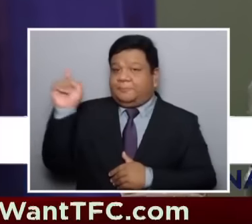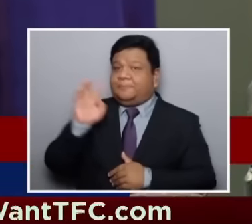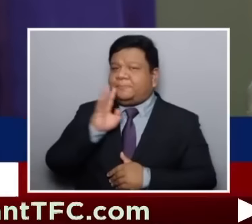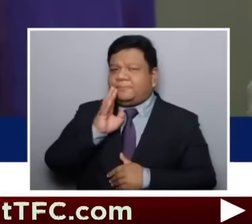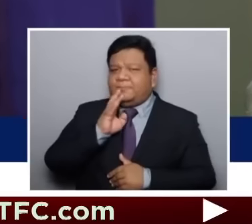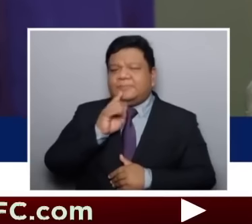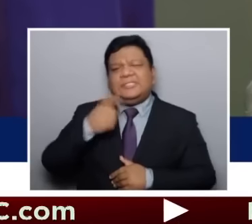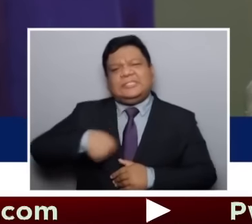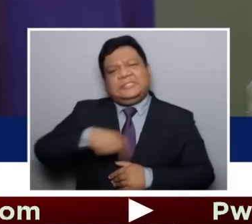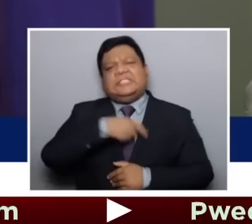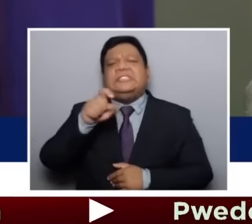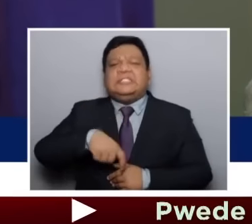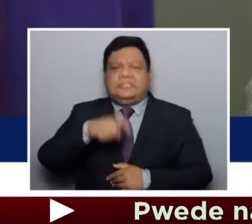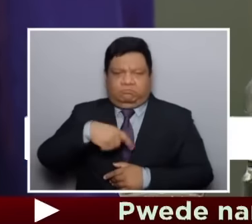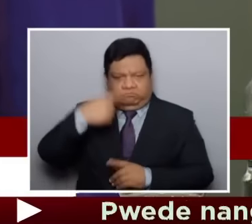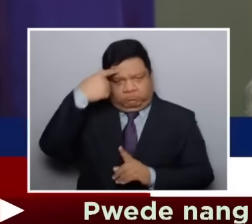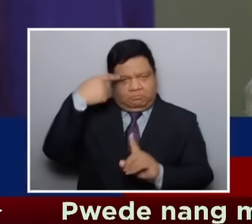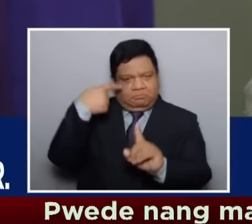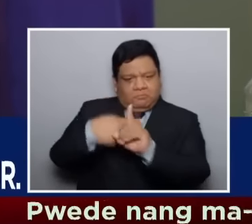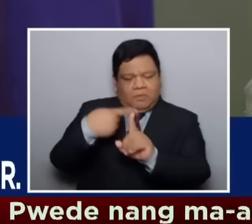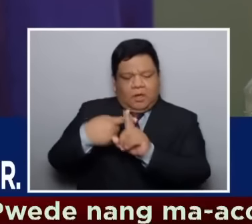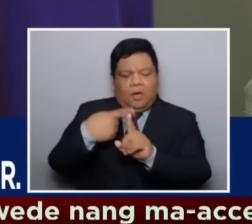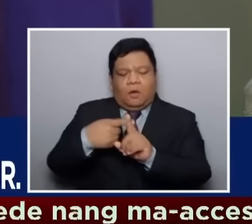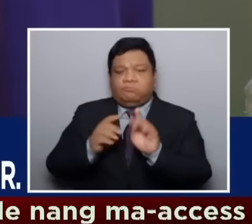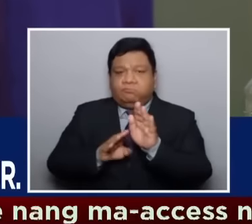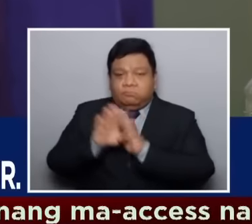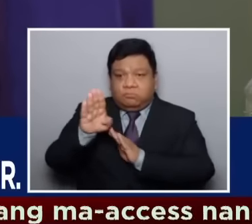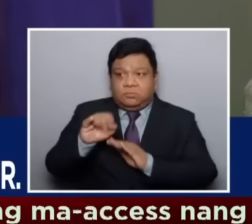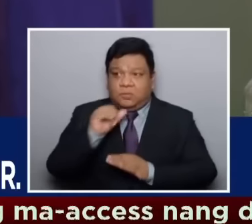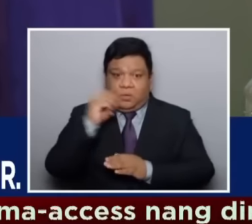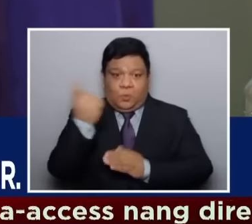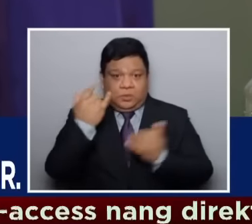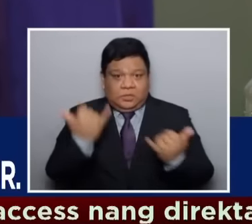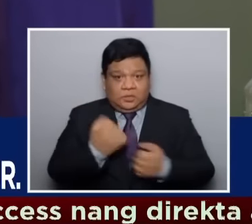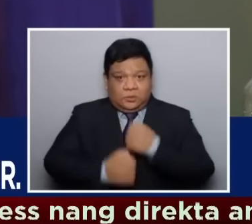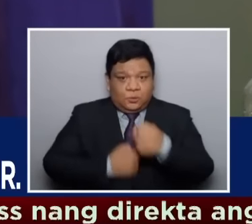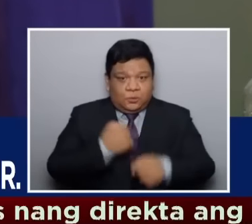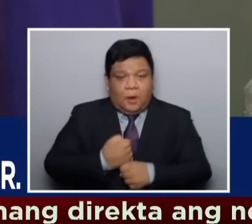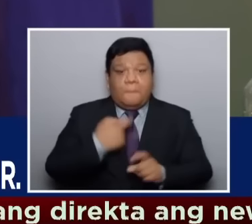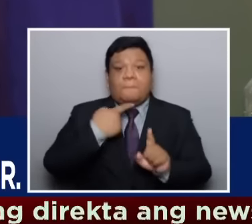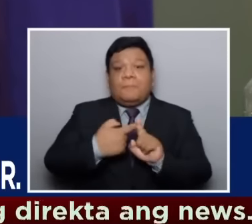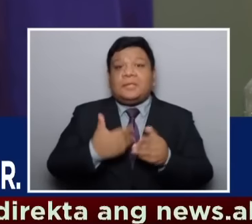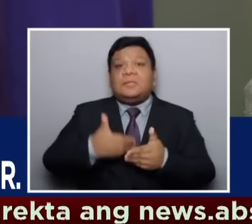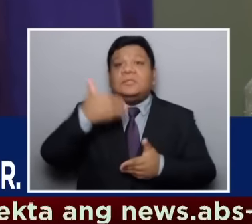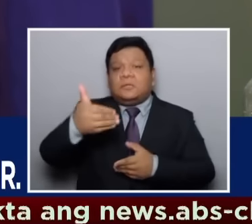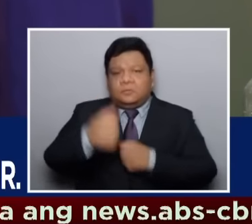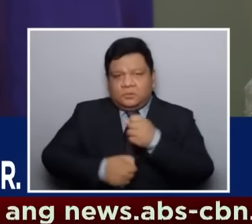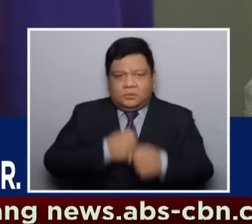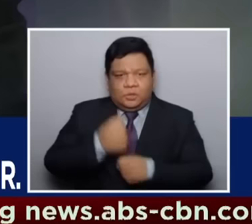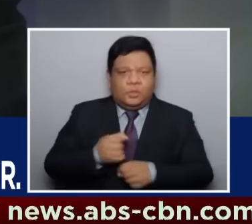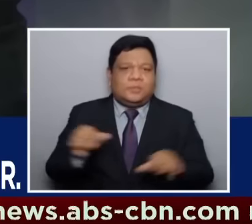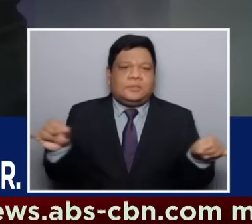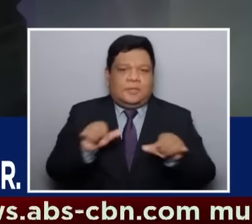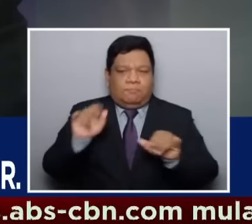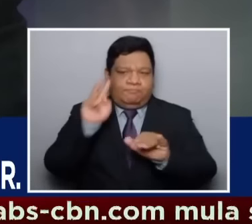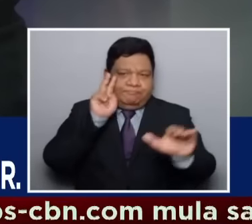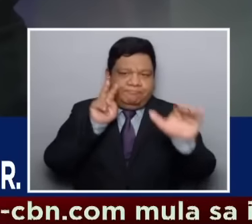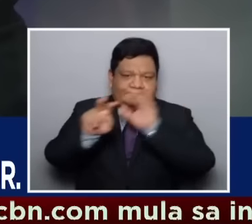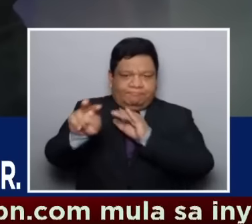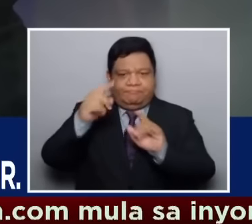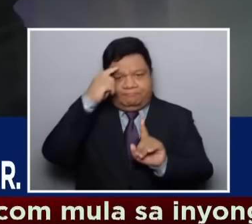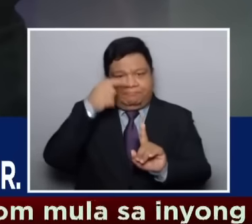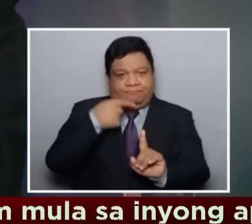in among ASEAN plus 3. Not only this year, but also next year. That's the consensus of forecasters. We need